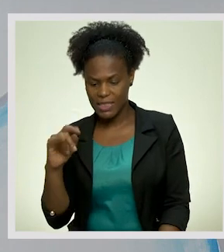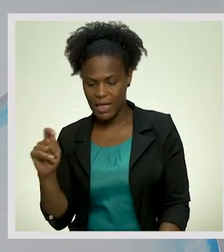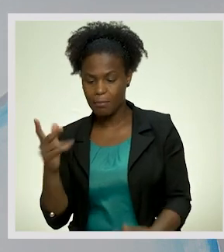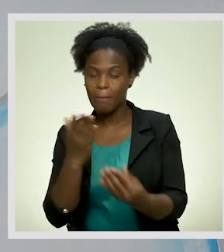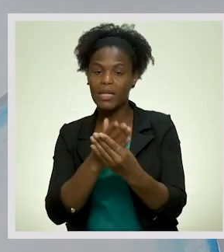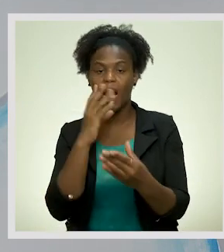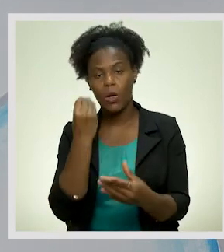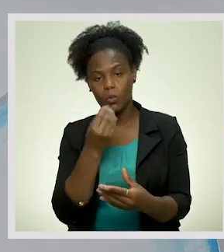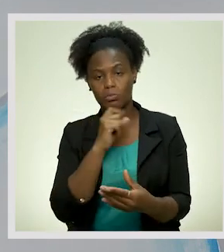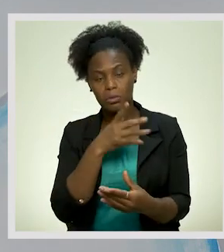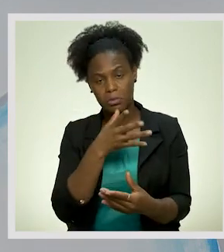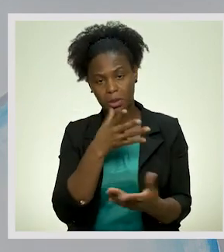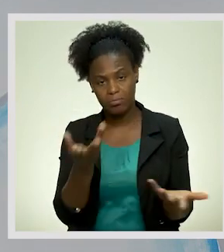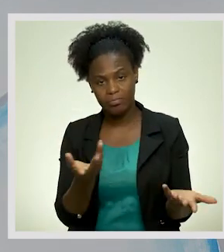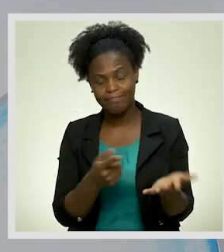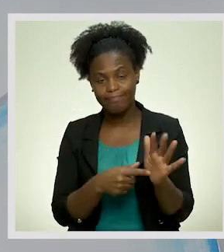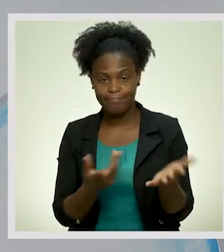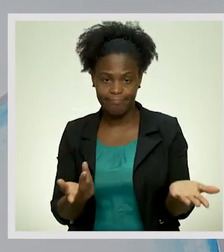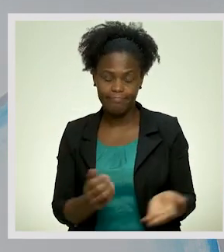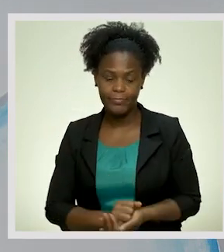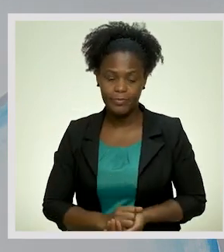Je peux dire comme ça, ok?